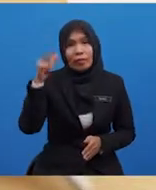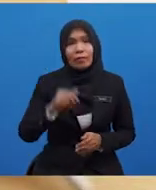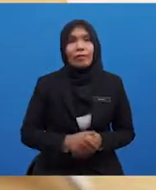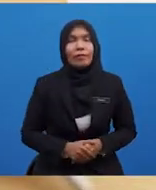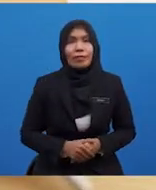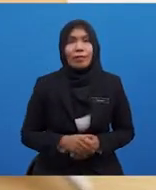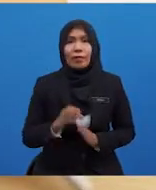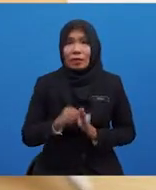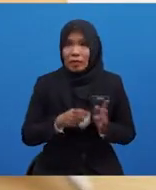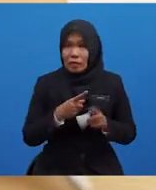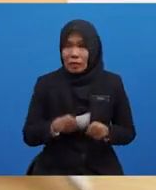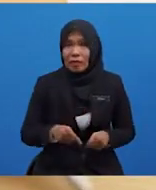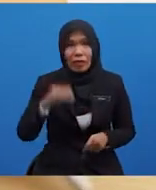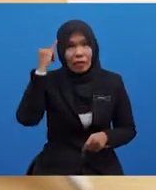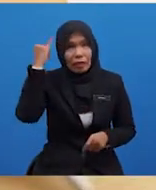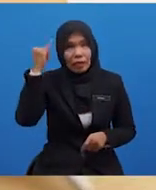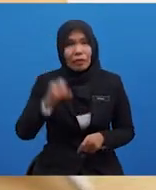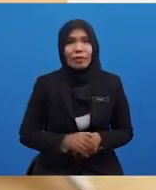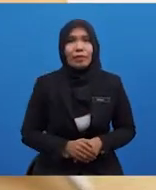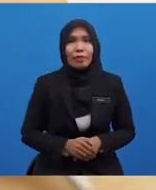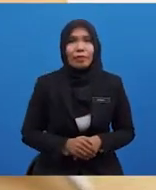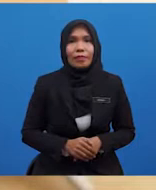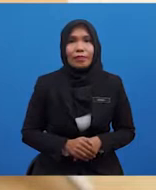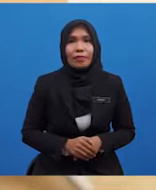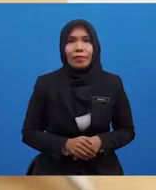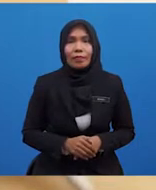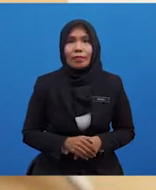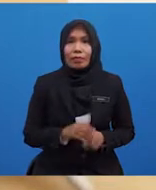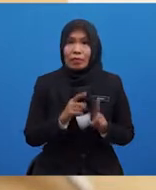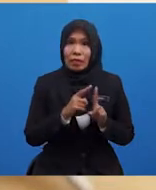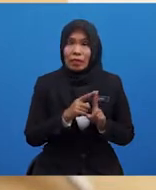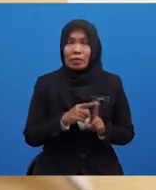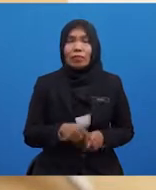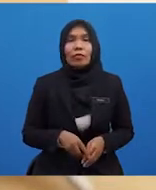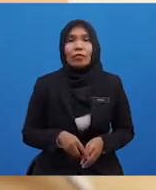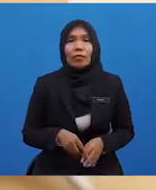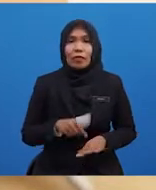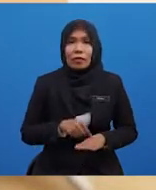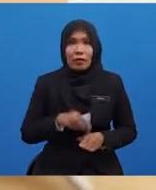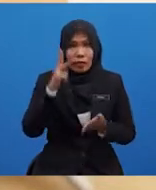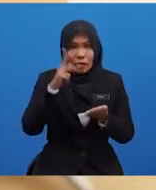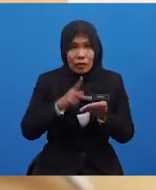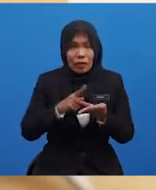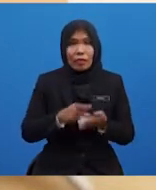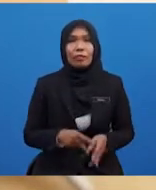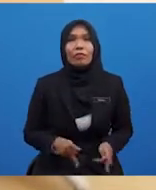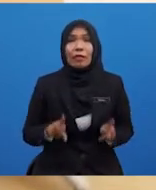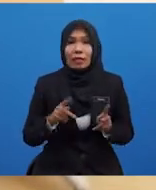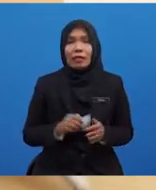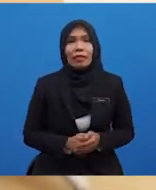Setelah idea utama dikenal pasti, barulah penulisan jawapan boleh